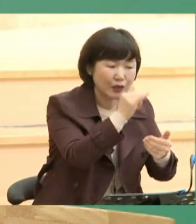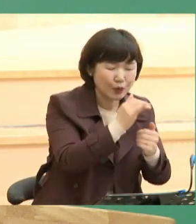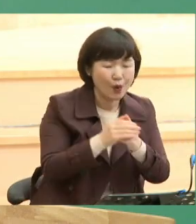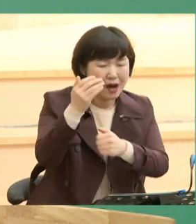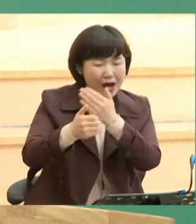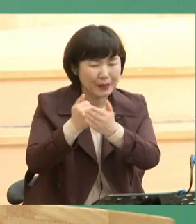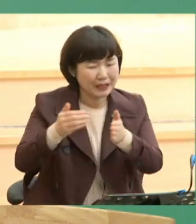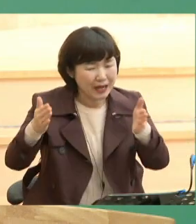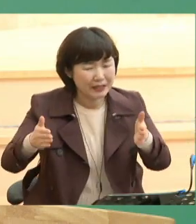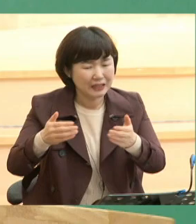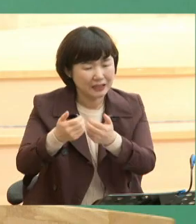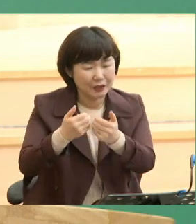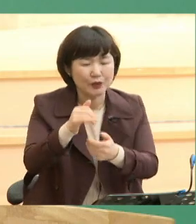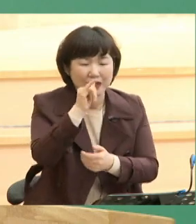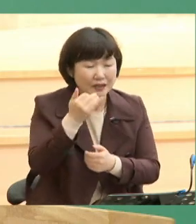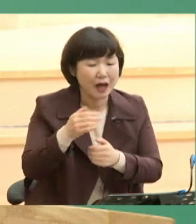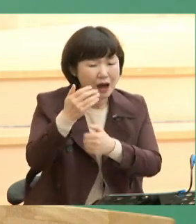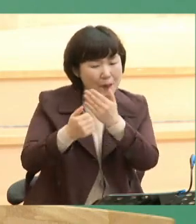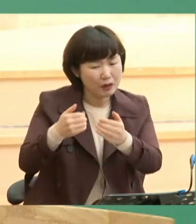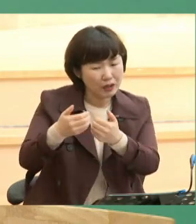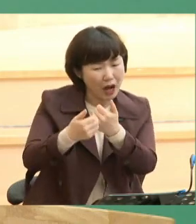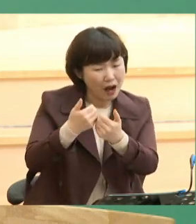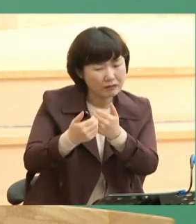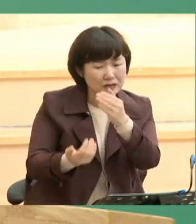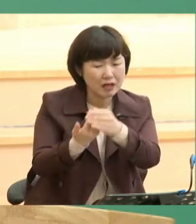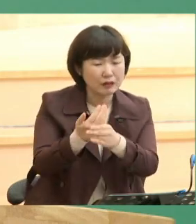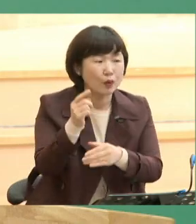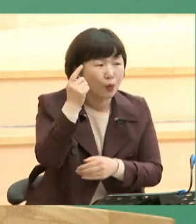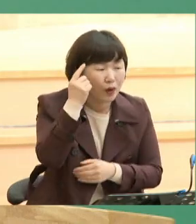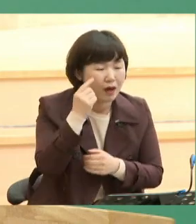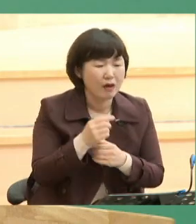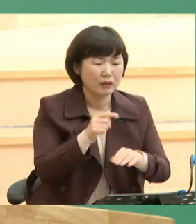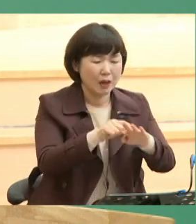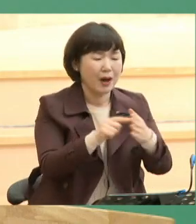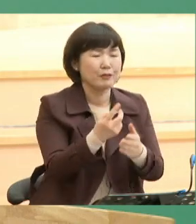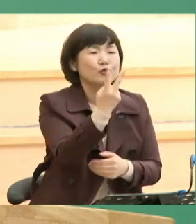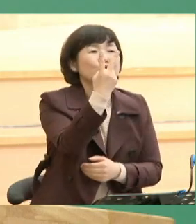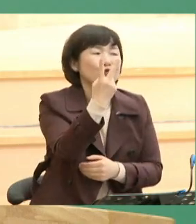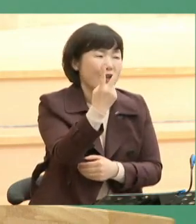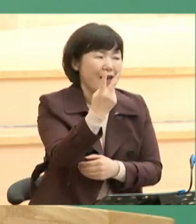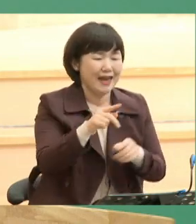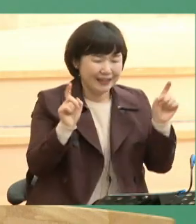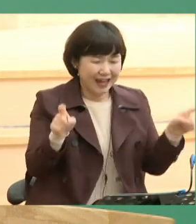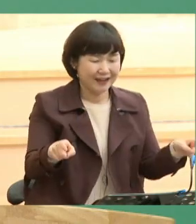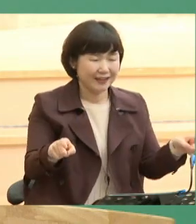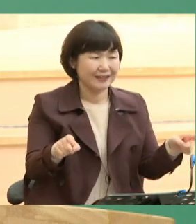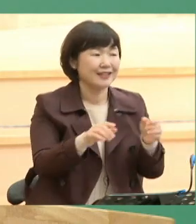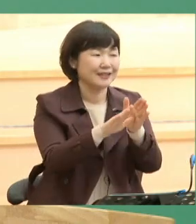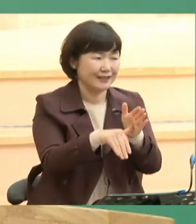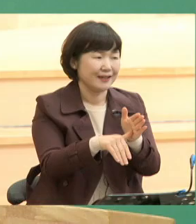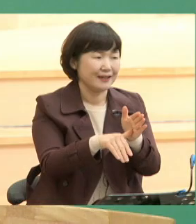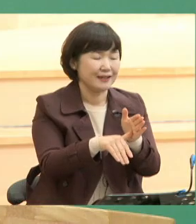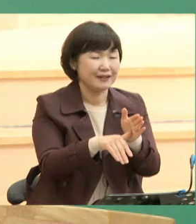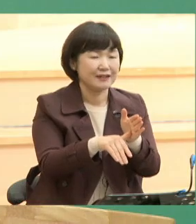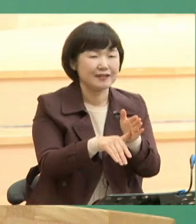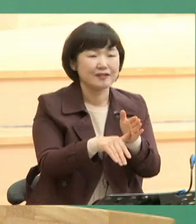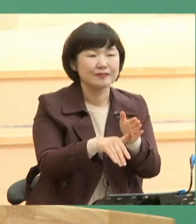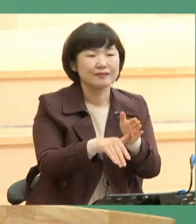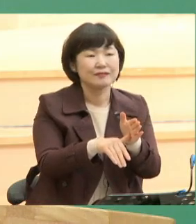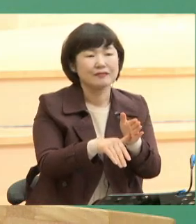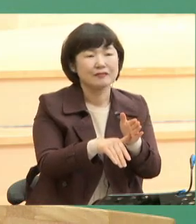있습니다 하나님과의 갈등의 언제 이런 아느냐 2 마음일 때 양다리 걸칠 때